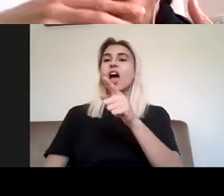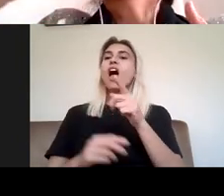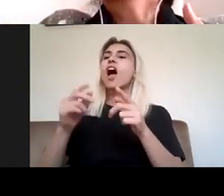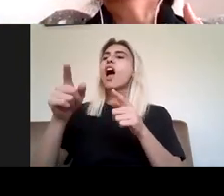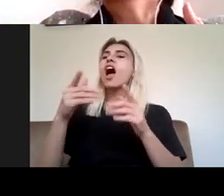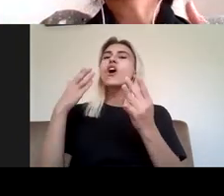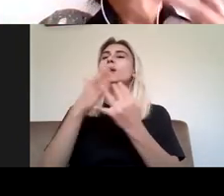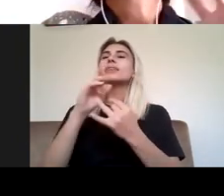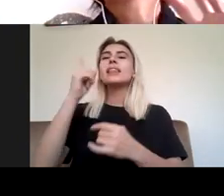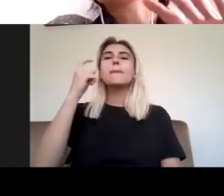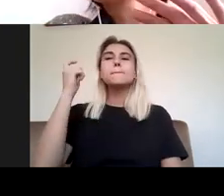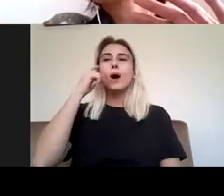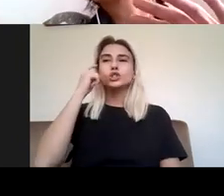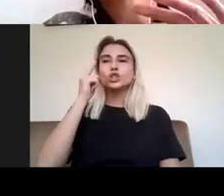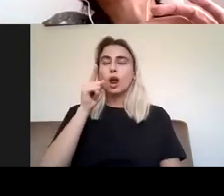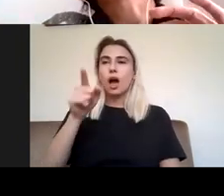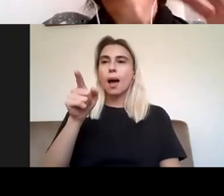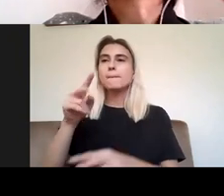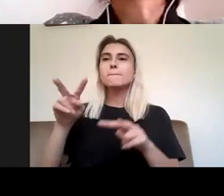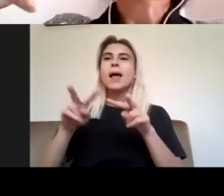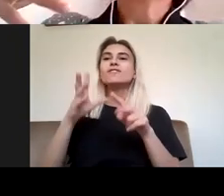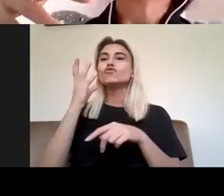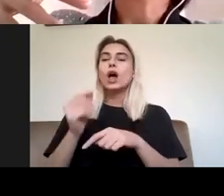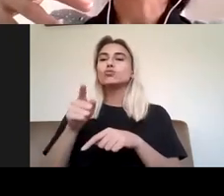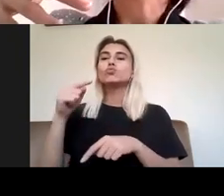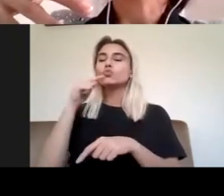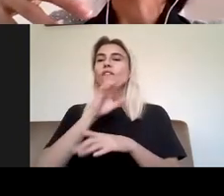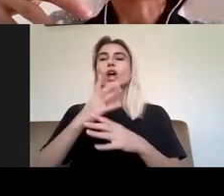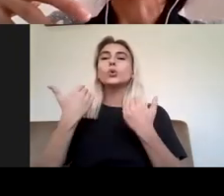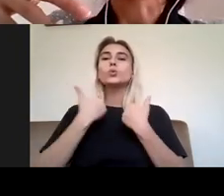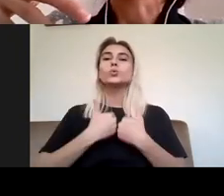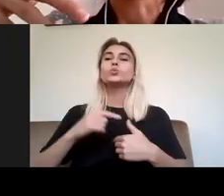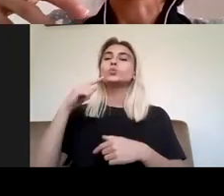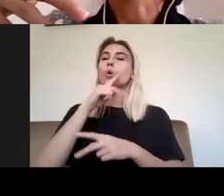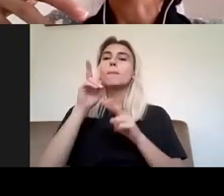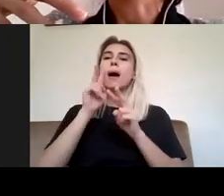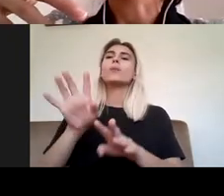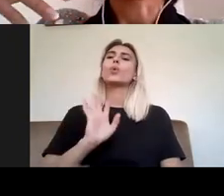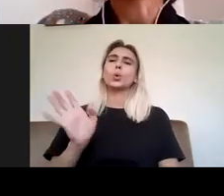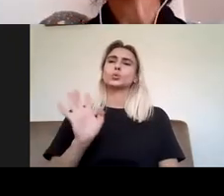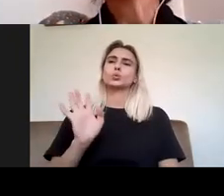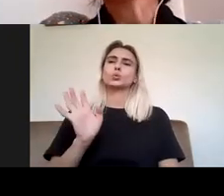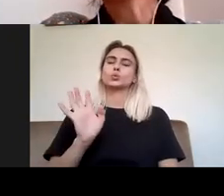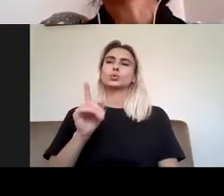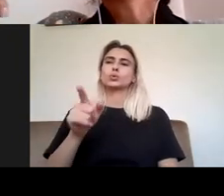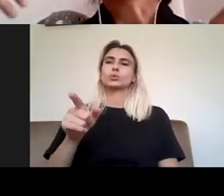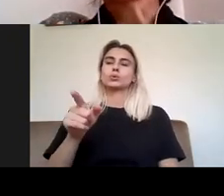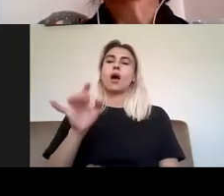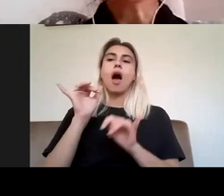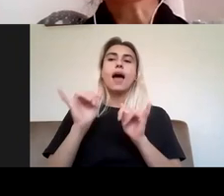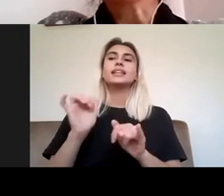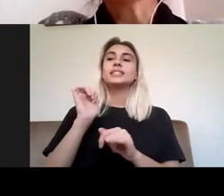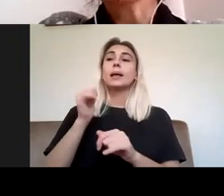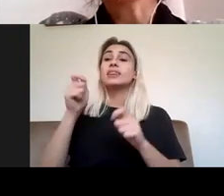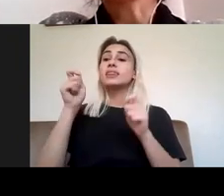başına bir mevzuatsal zorunluluk ya da hukuki bir zorunluluk olarak bakmıyoruz ulaşım noktasında. Aynı zamanda